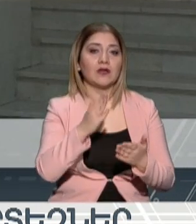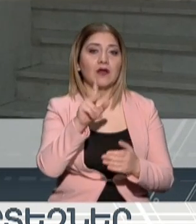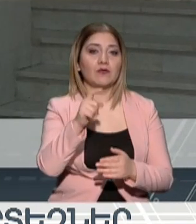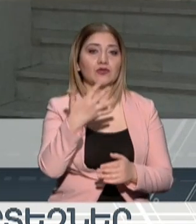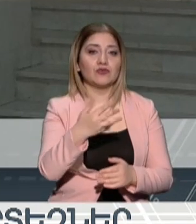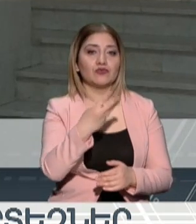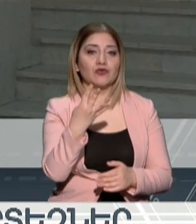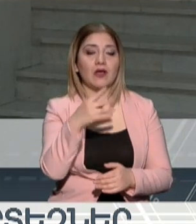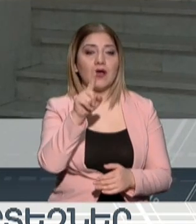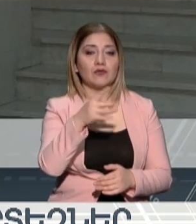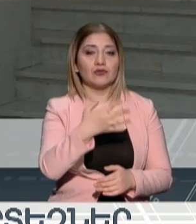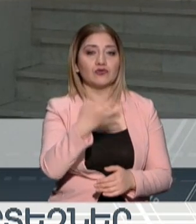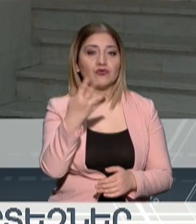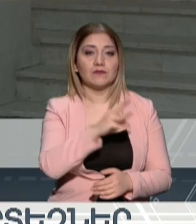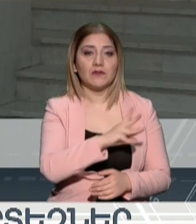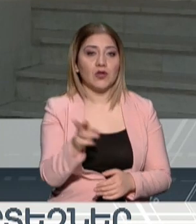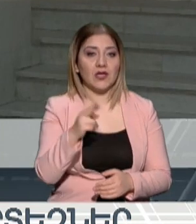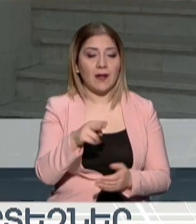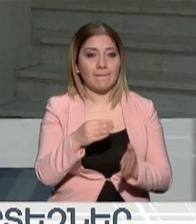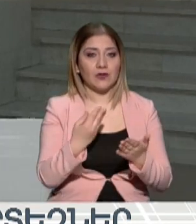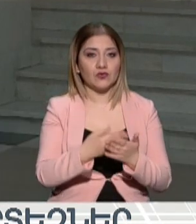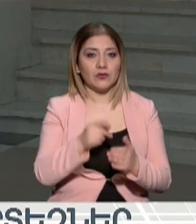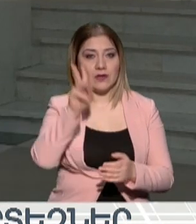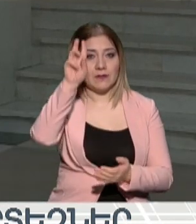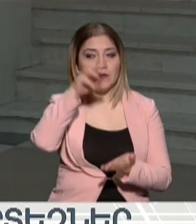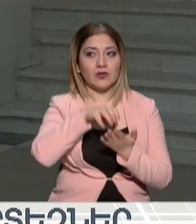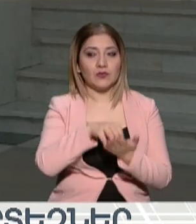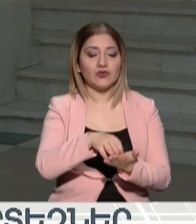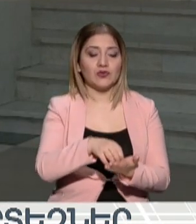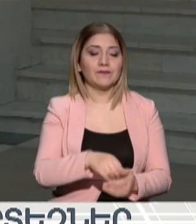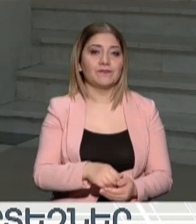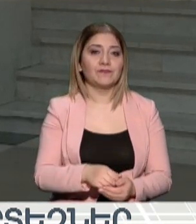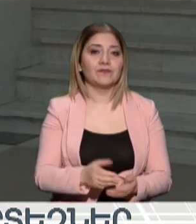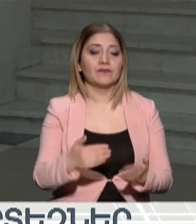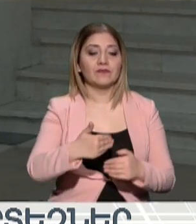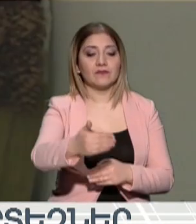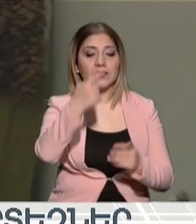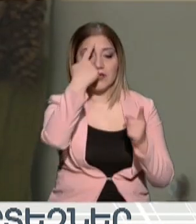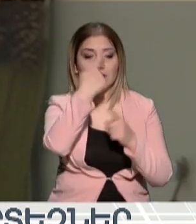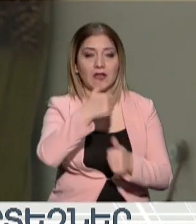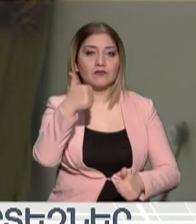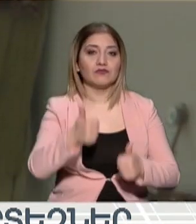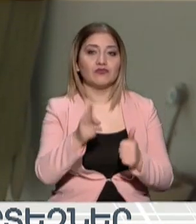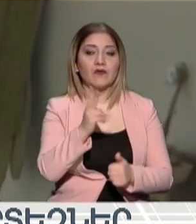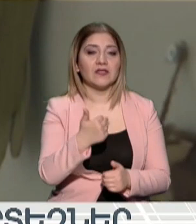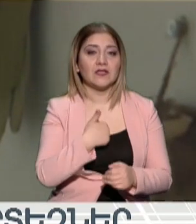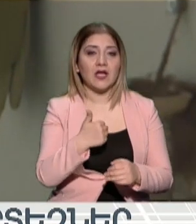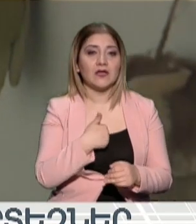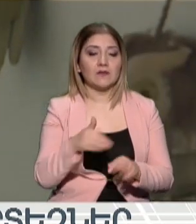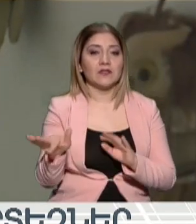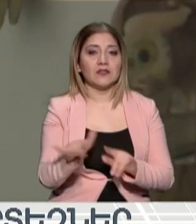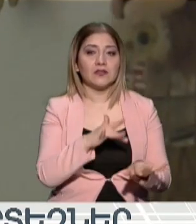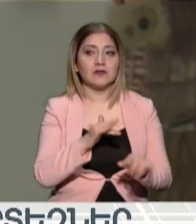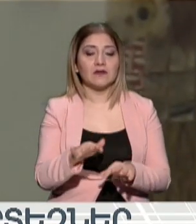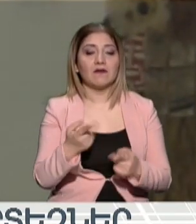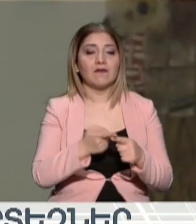154 միլիոն դրամի չափ գումար պետական բյուջեյով, մենք առաջիկայում հայտարարենք մրցույթը։ Որպեսի դրամաշնորից հետո